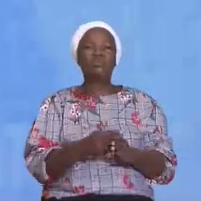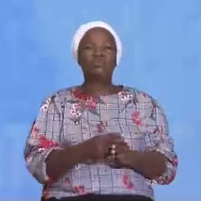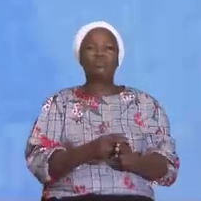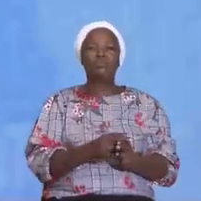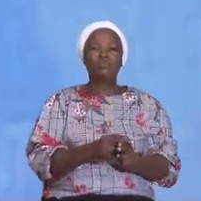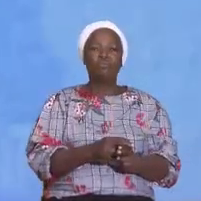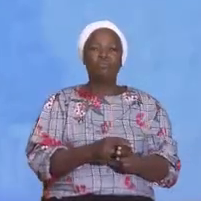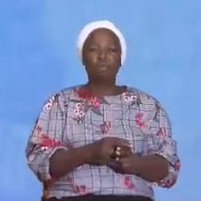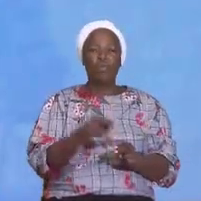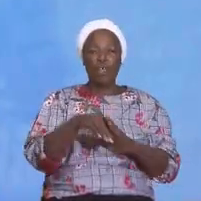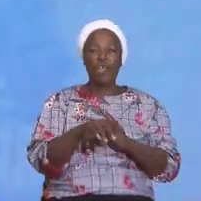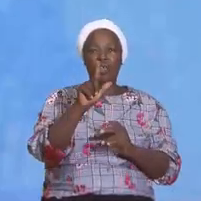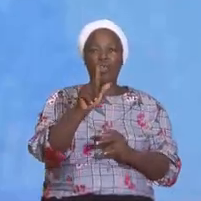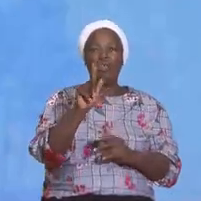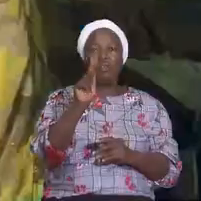ôter.